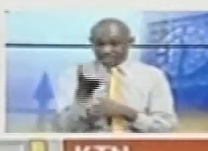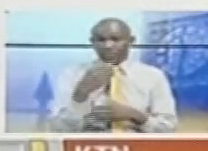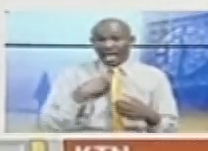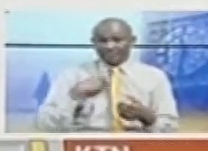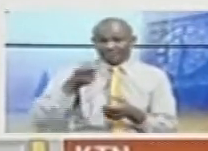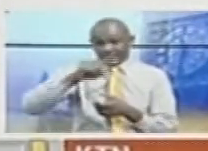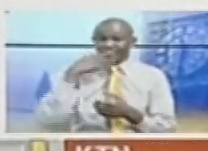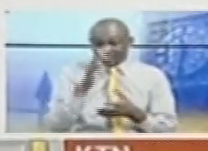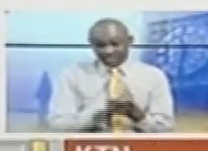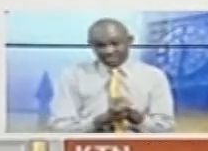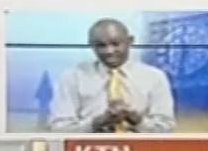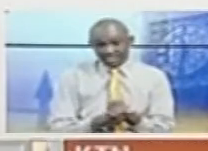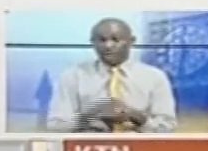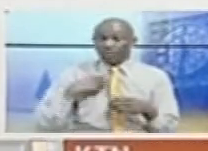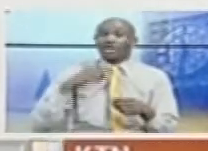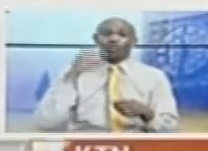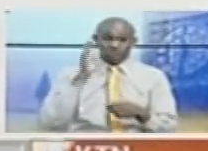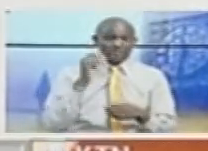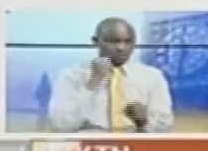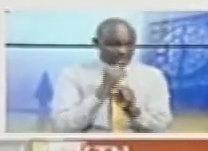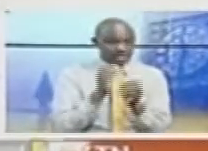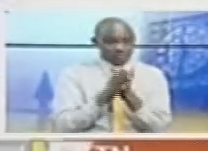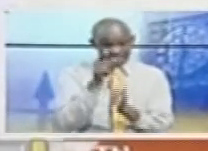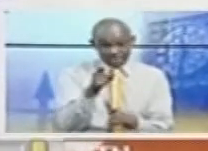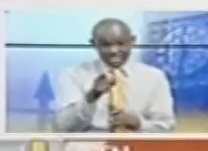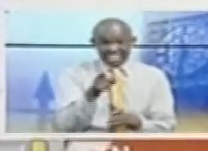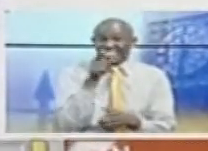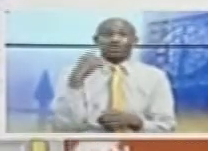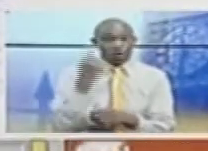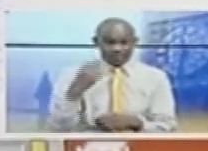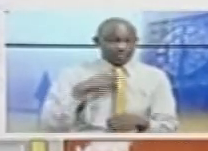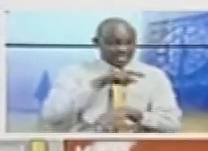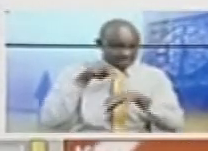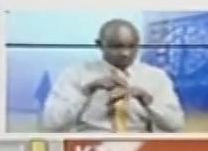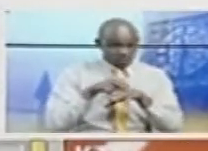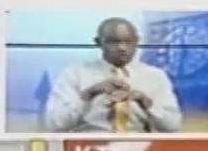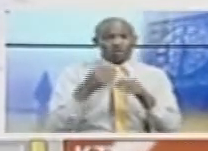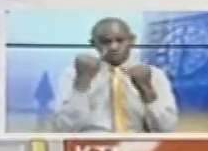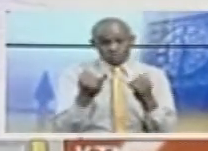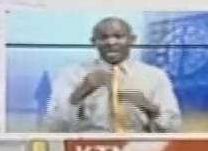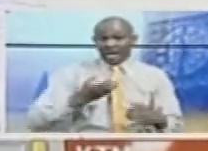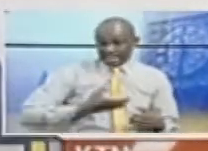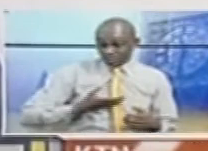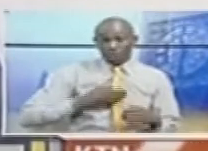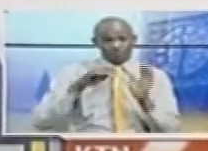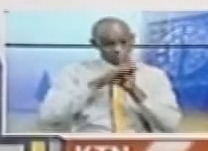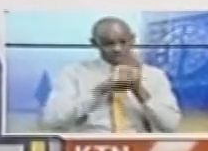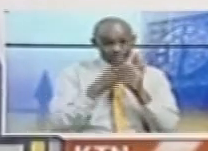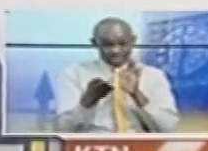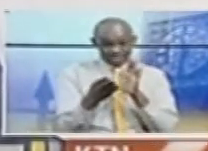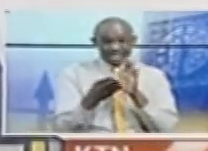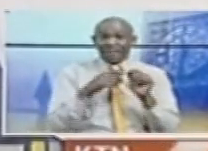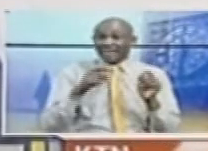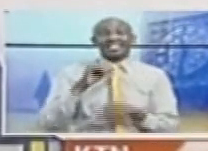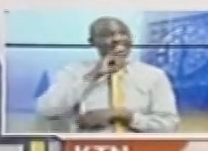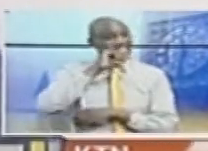And we will be working with them to ensure, and this is just for the National Youth Council programs. Ijapokuwa serikali